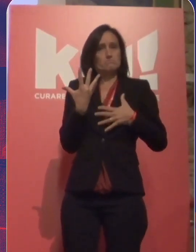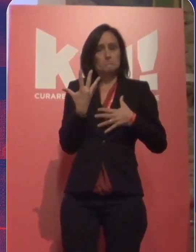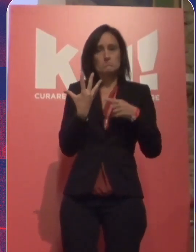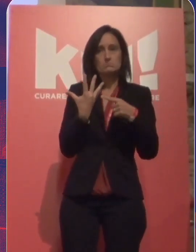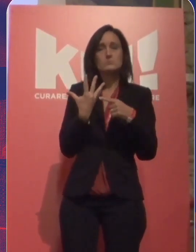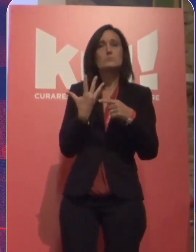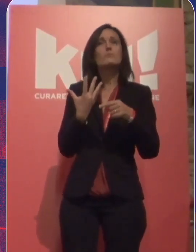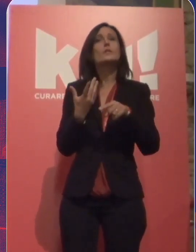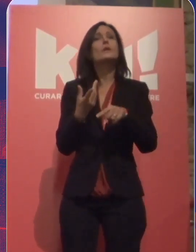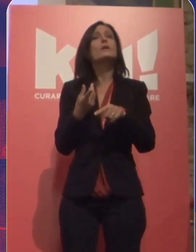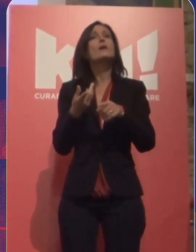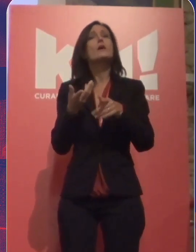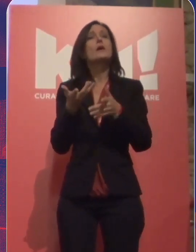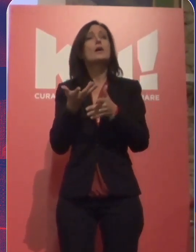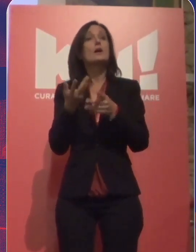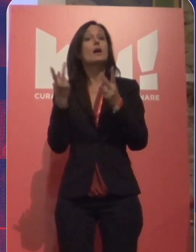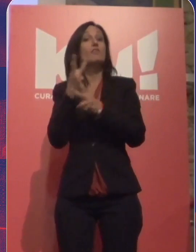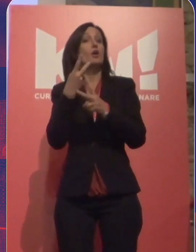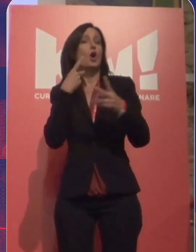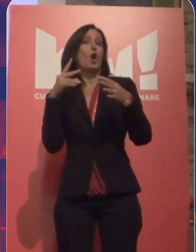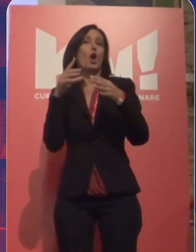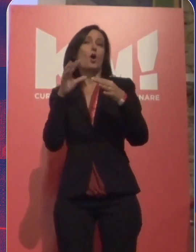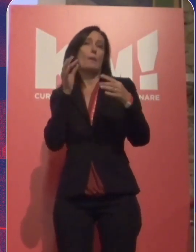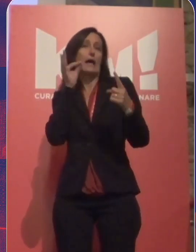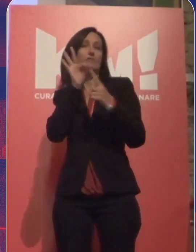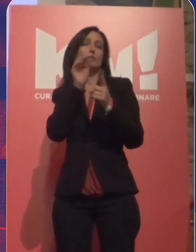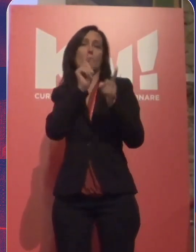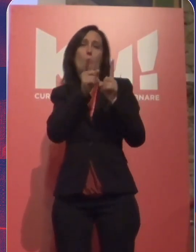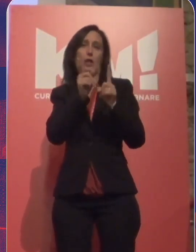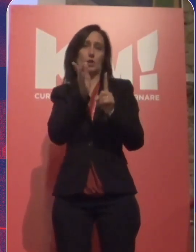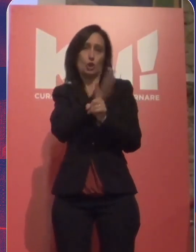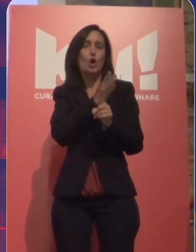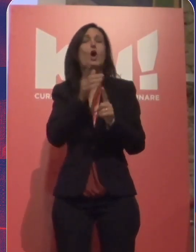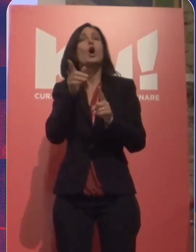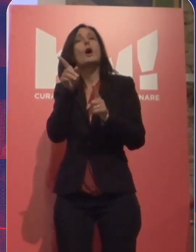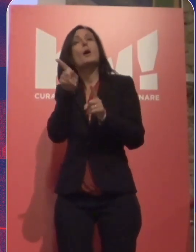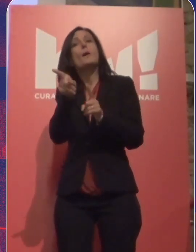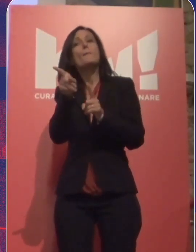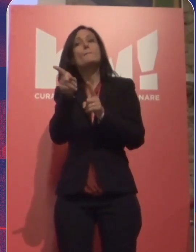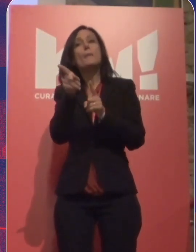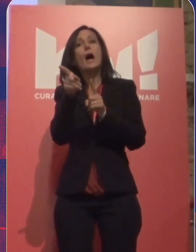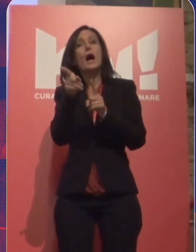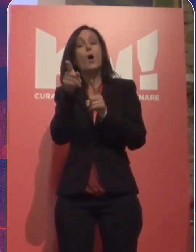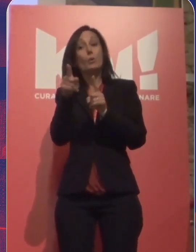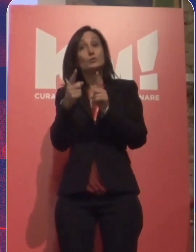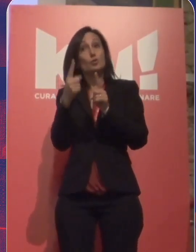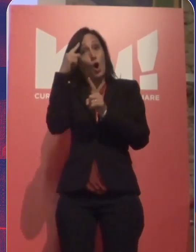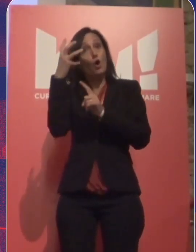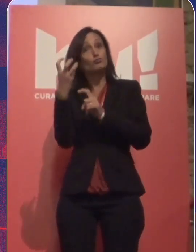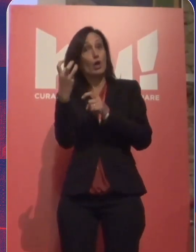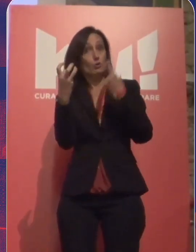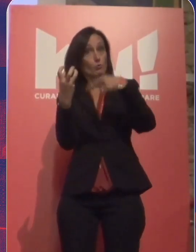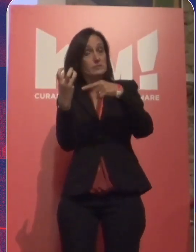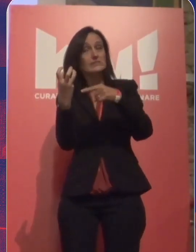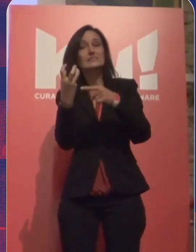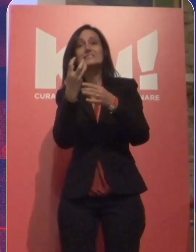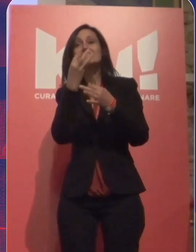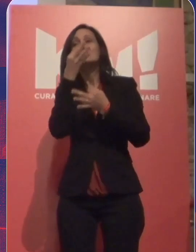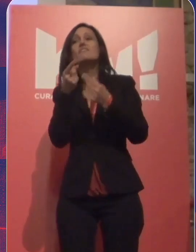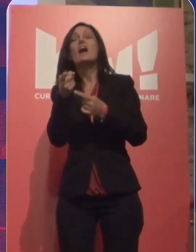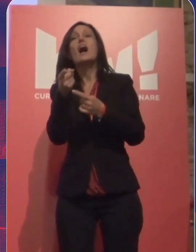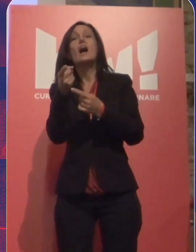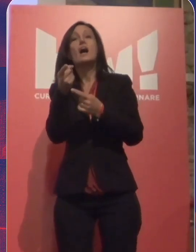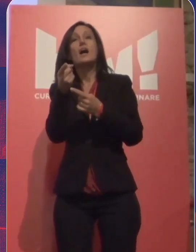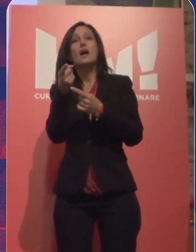resto sul piano clinico della pulsione ci introduce paradossalmente a incontrare la